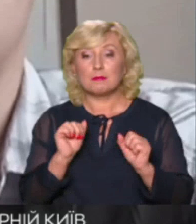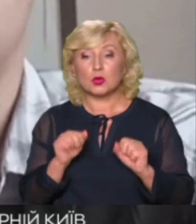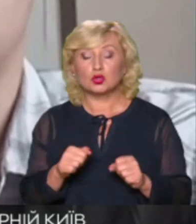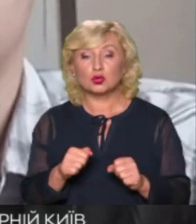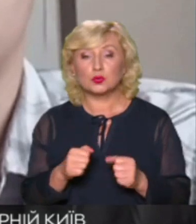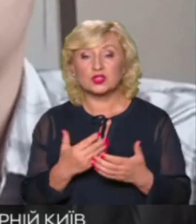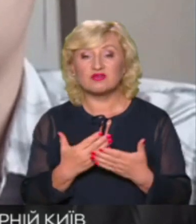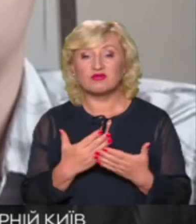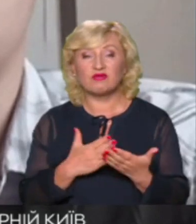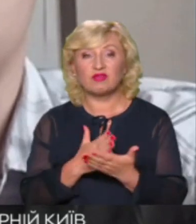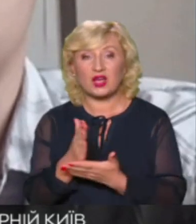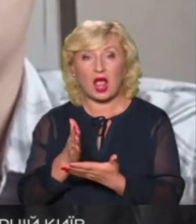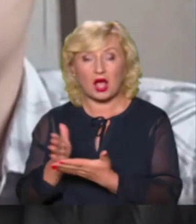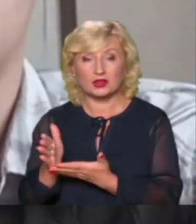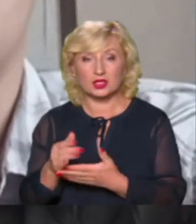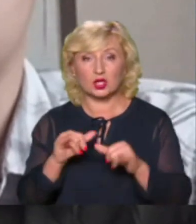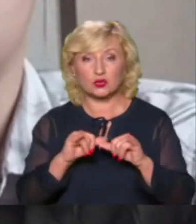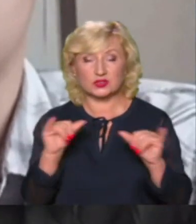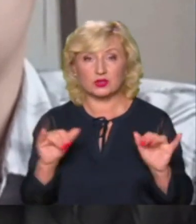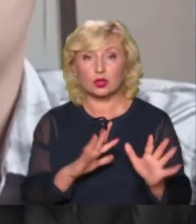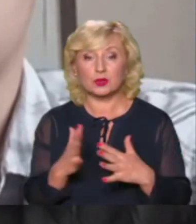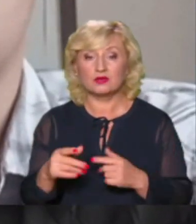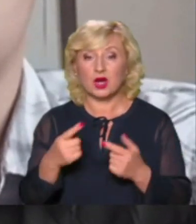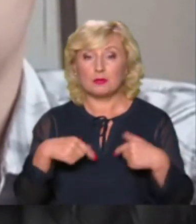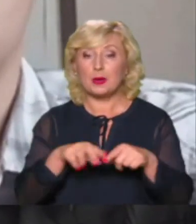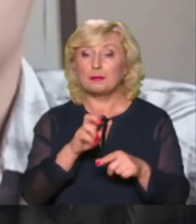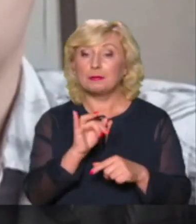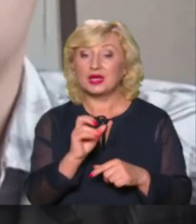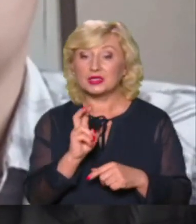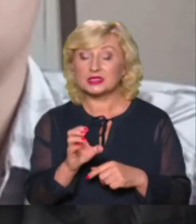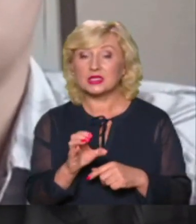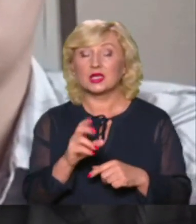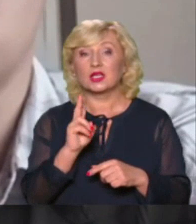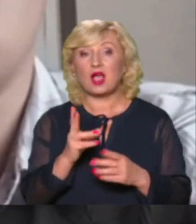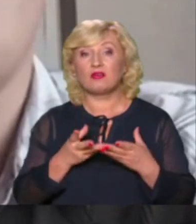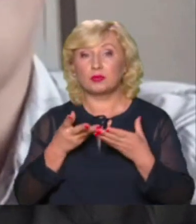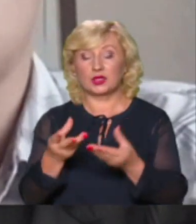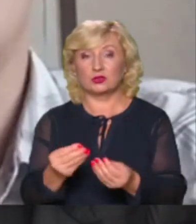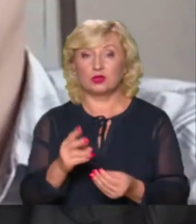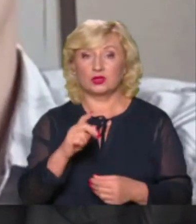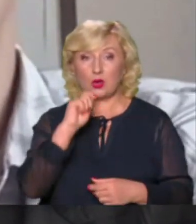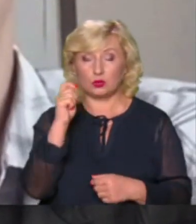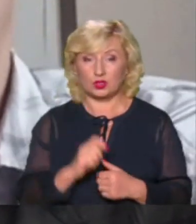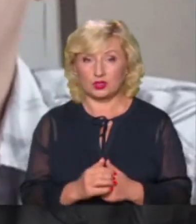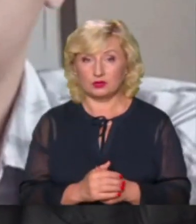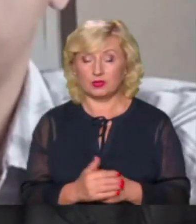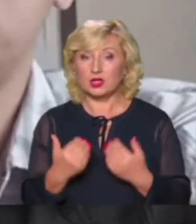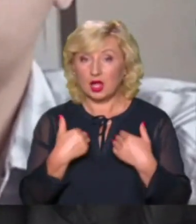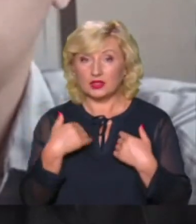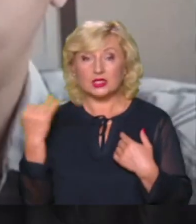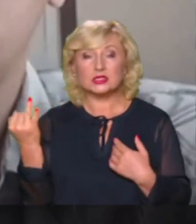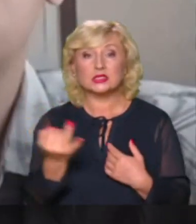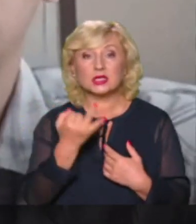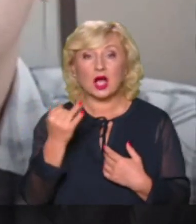варіанти розвитку подій в рамках БРІКСу і як це може вплинути на нашу державу. Ну, для нас цікаво, перед усім,